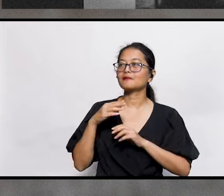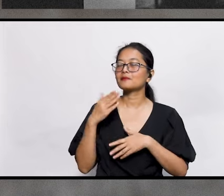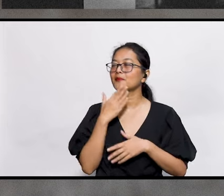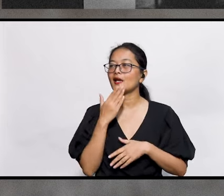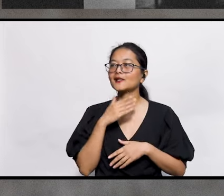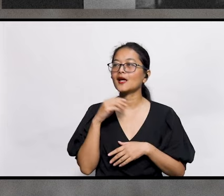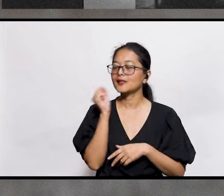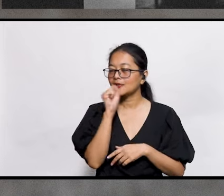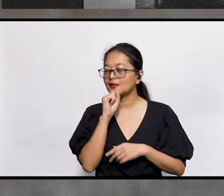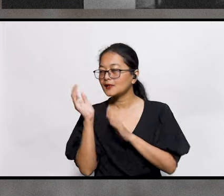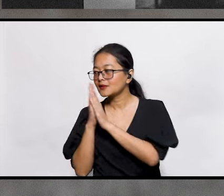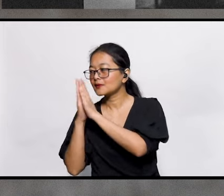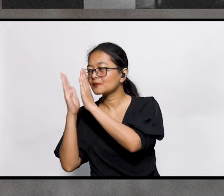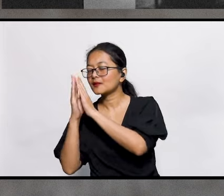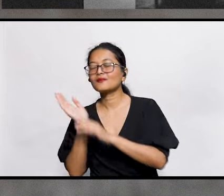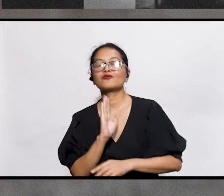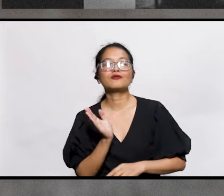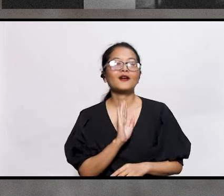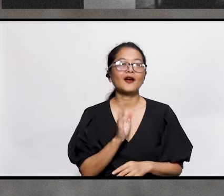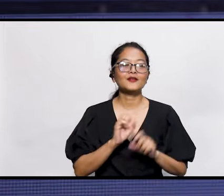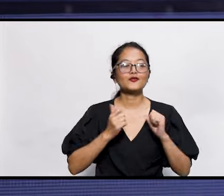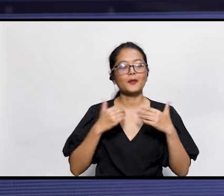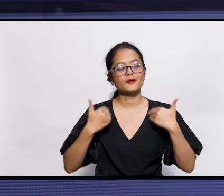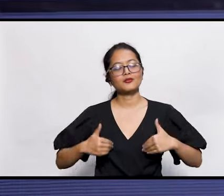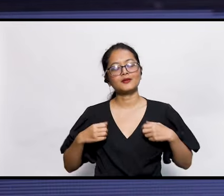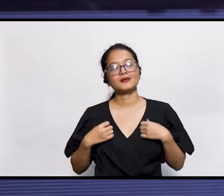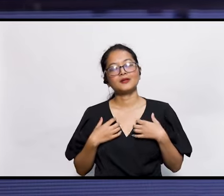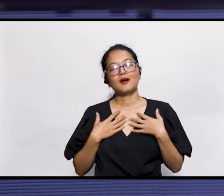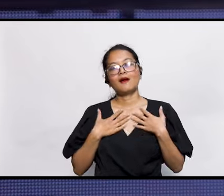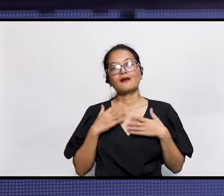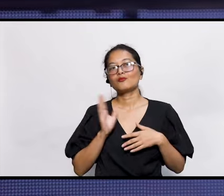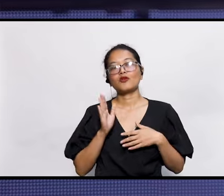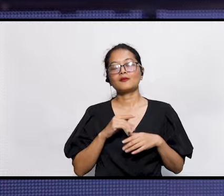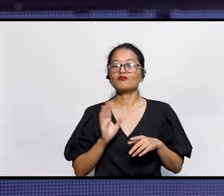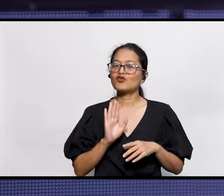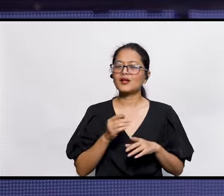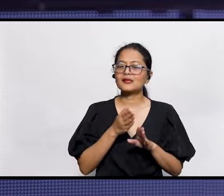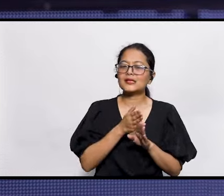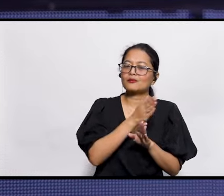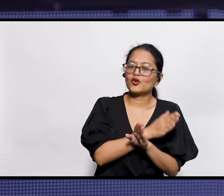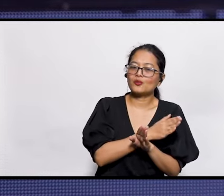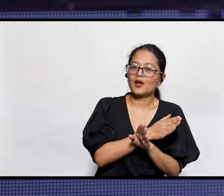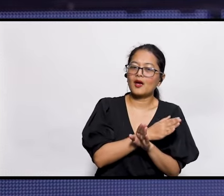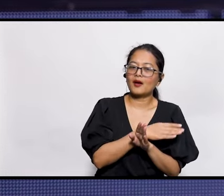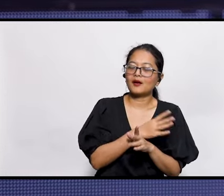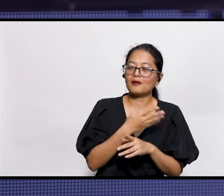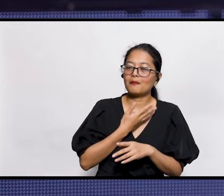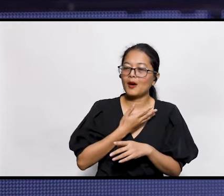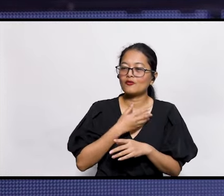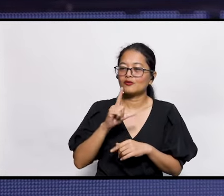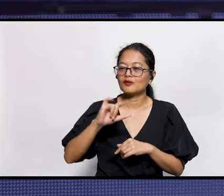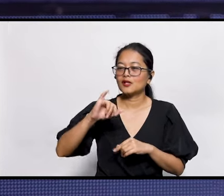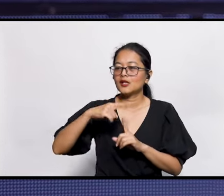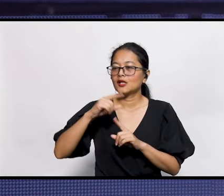tubuh untuk kita mendengar firman Tuhan bukan sekedar prilut Liturgi dari gerejawi tapi kita